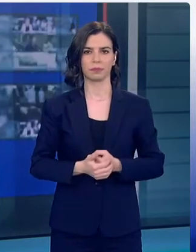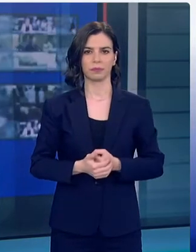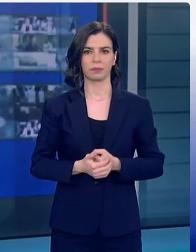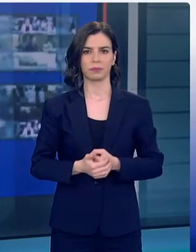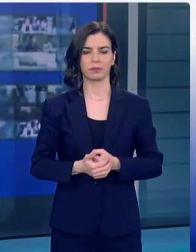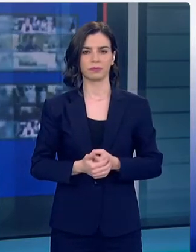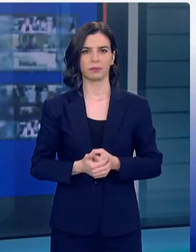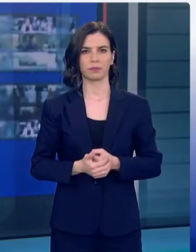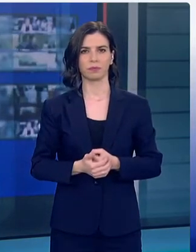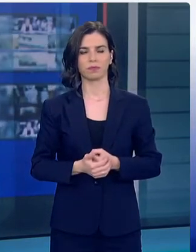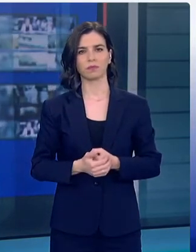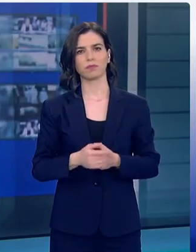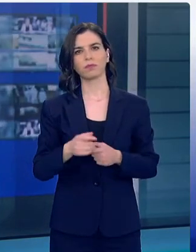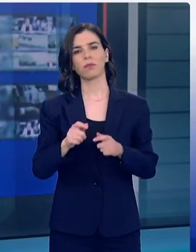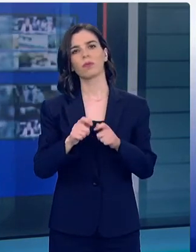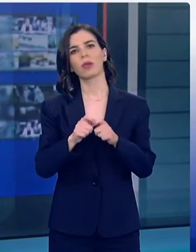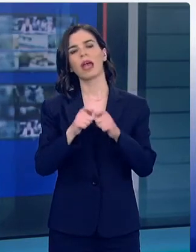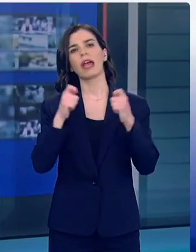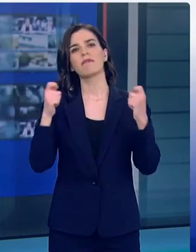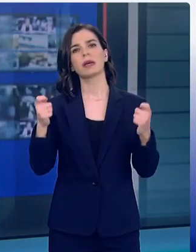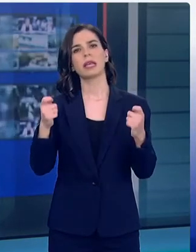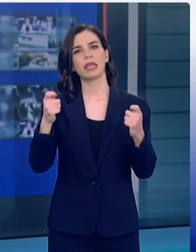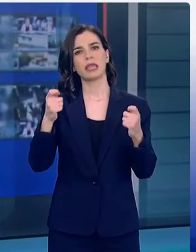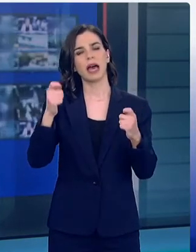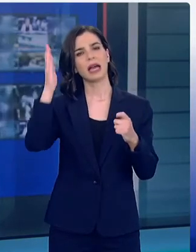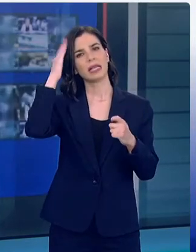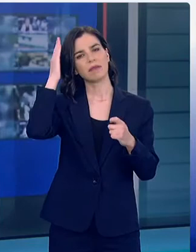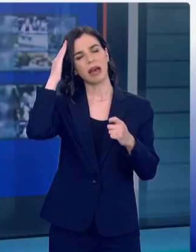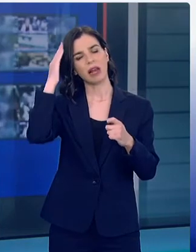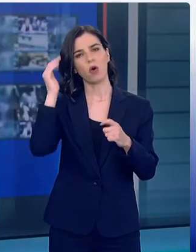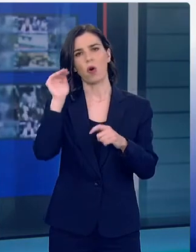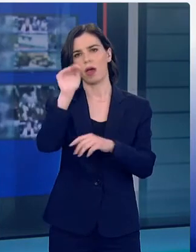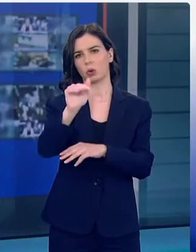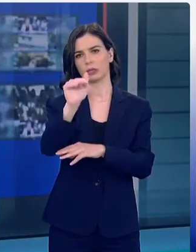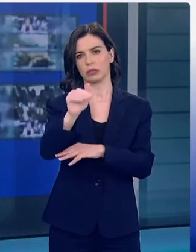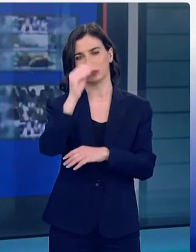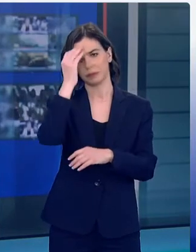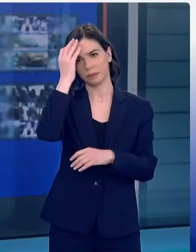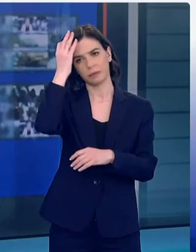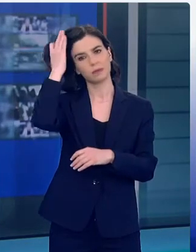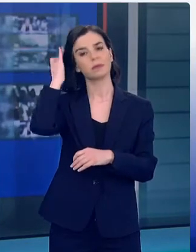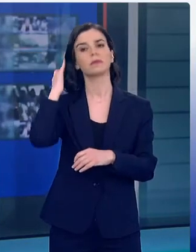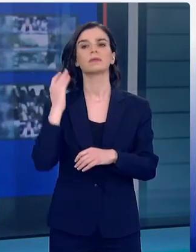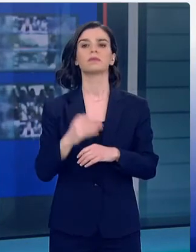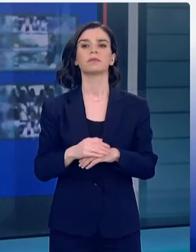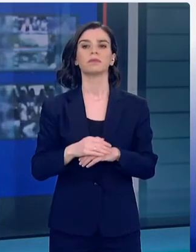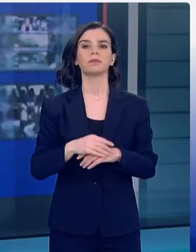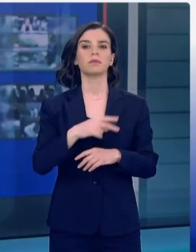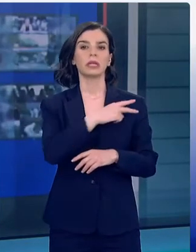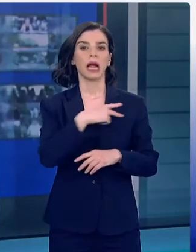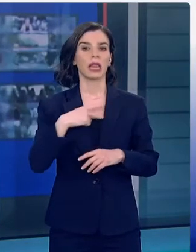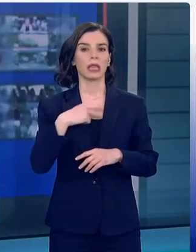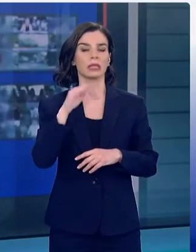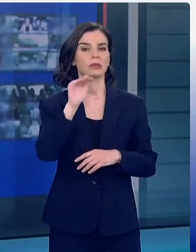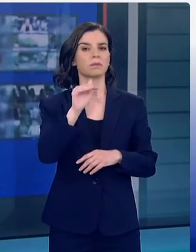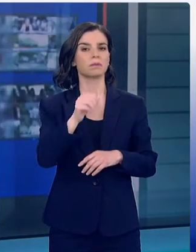Η κυρία Κουρλεμπίνη από την εφημερίδα Κεφάλαιο και το capital.gr. Κύριε Τσιόδρα, ποιος θα μπορούσε να είναι κατά προσέγγιση